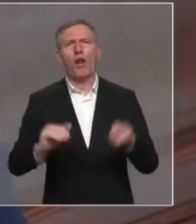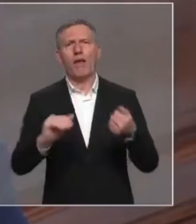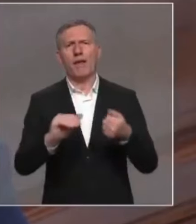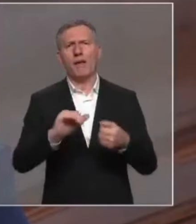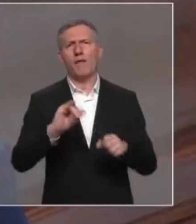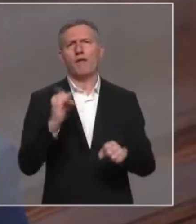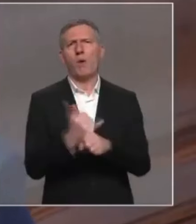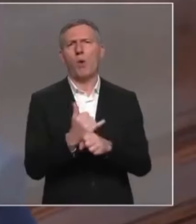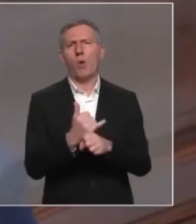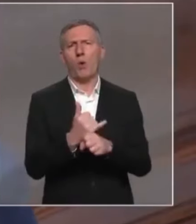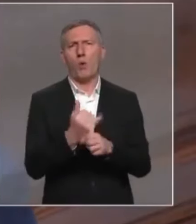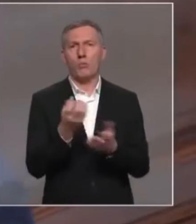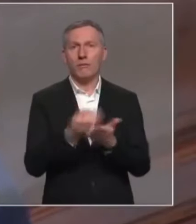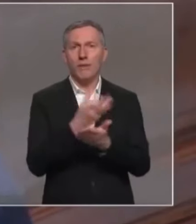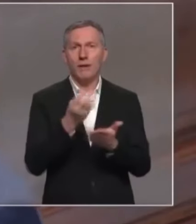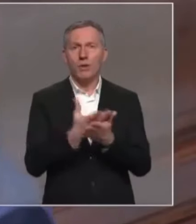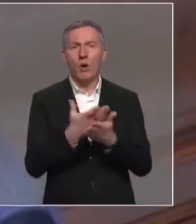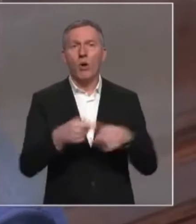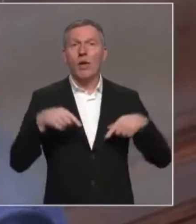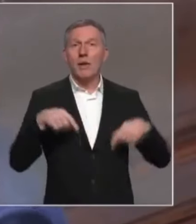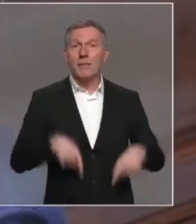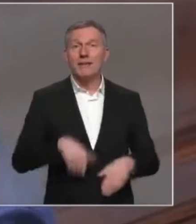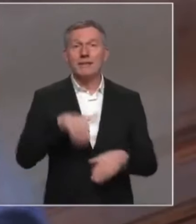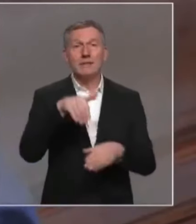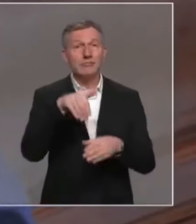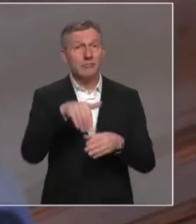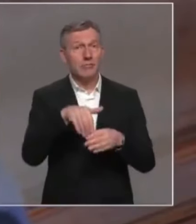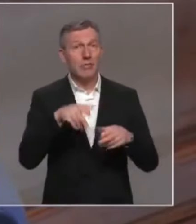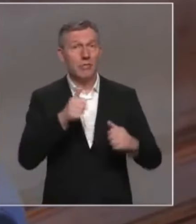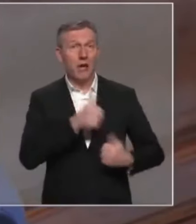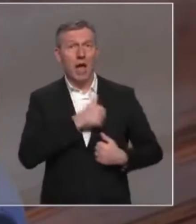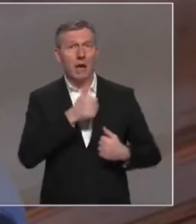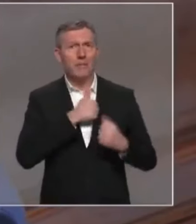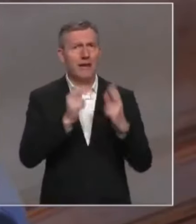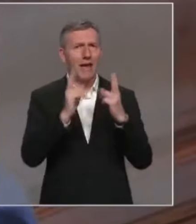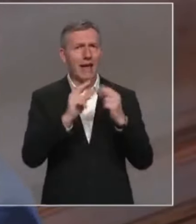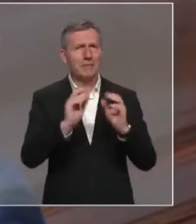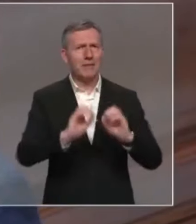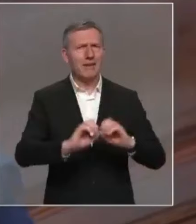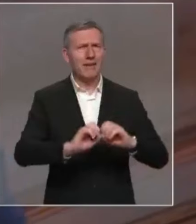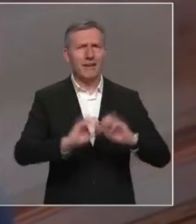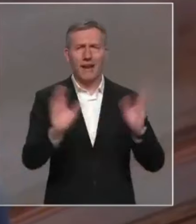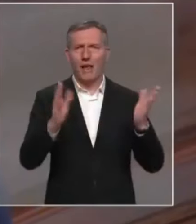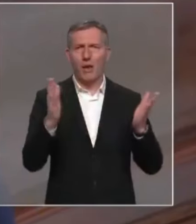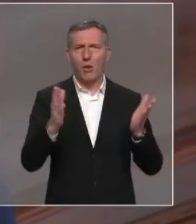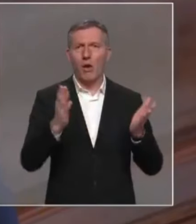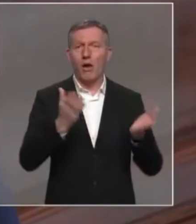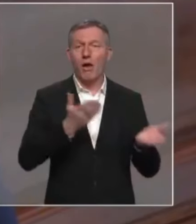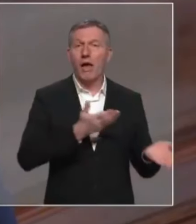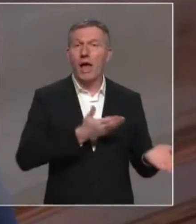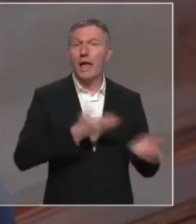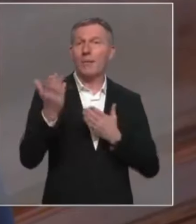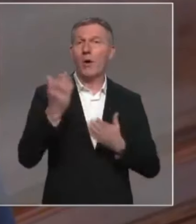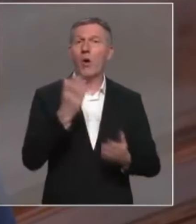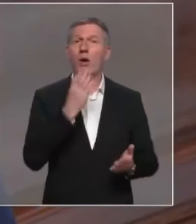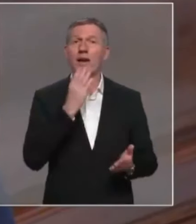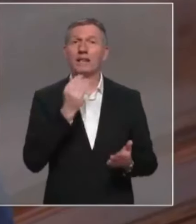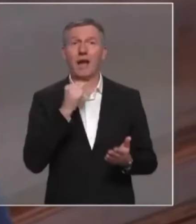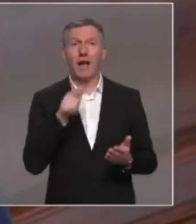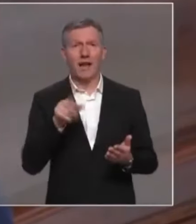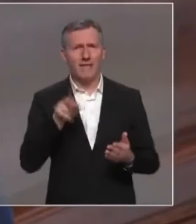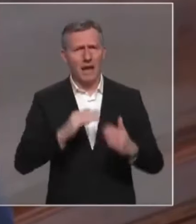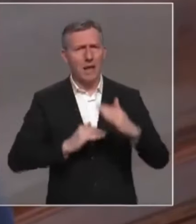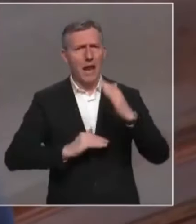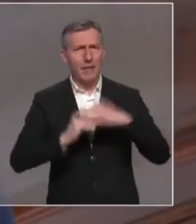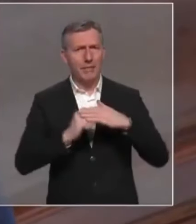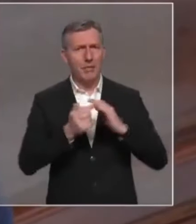fausse information. Le ministre des Armées a été extrêmement clair. D'abord, nos exportations en direction d'Israël sont très